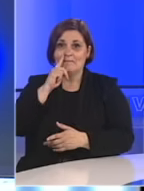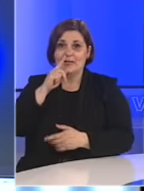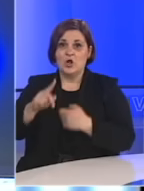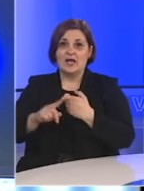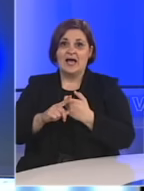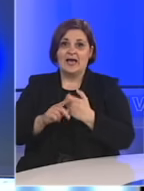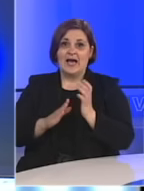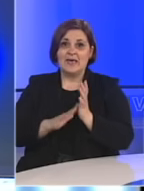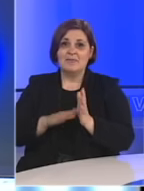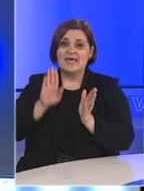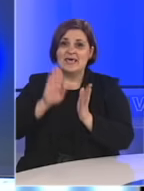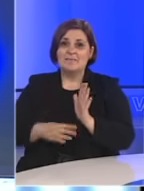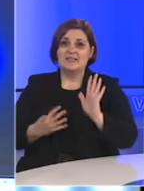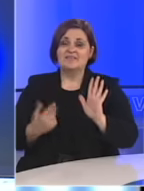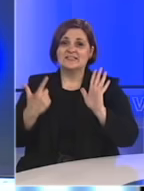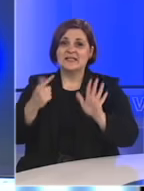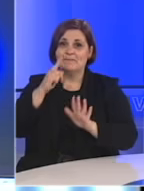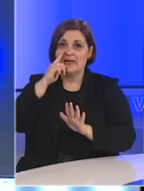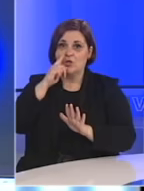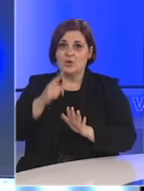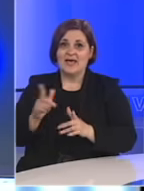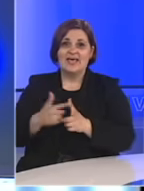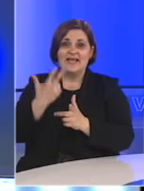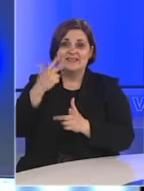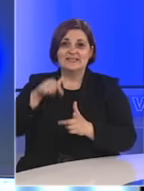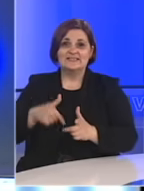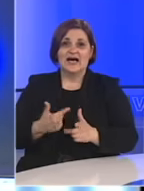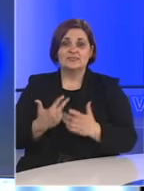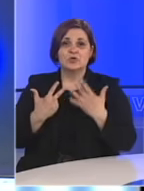miliona maraka i manji su za 97 miliona ili